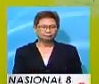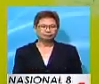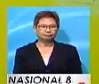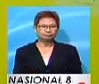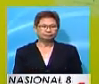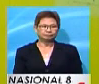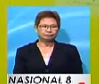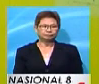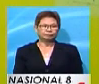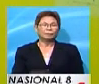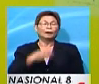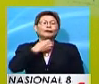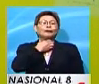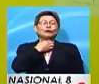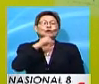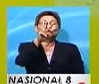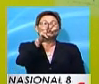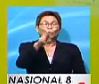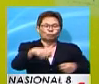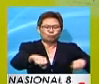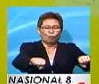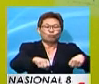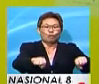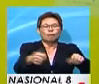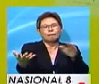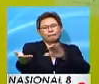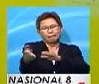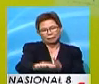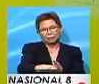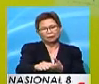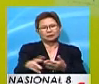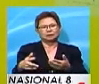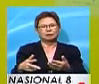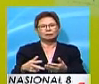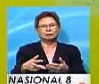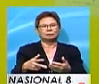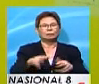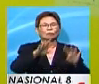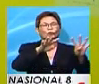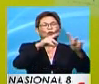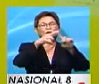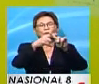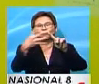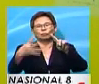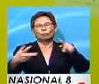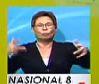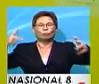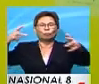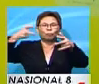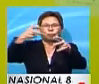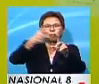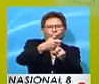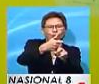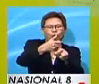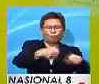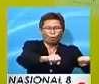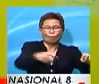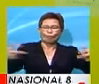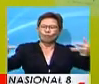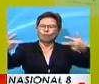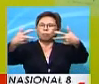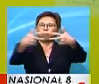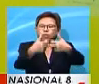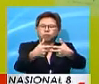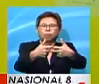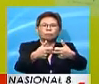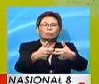keluarga di motosikal maut dilanggar sebuah pacuan empat roda yang terbabas kelaluan bertentangan selepas